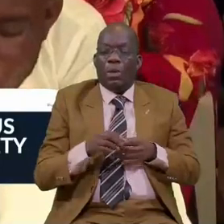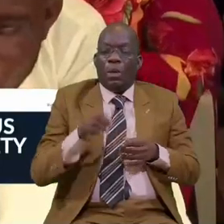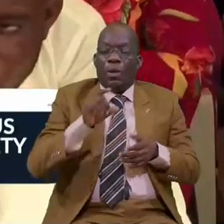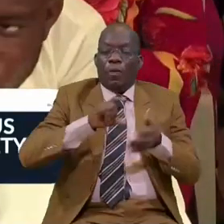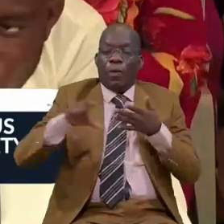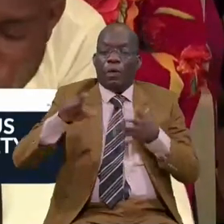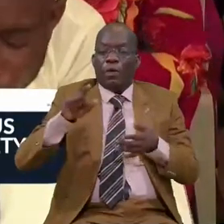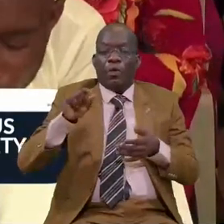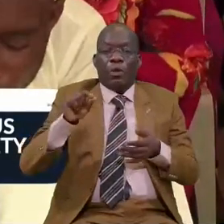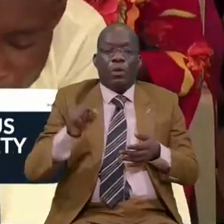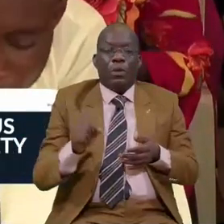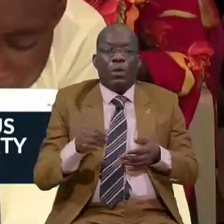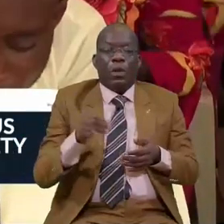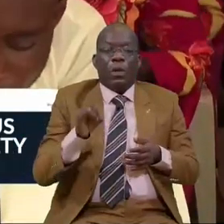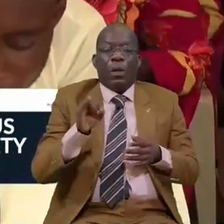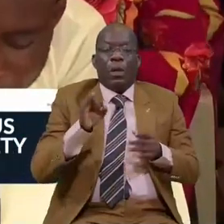Verset